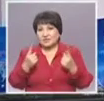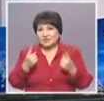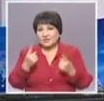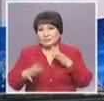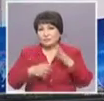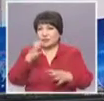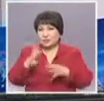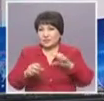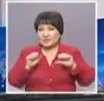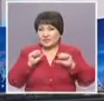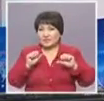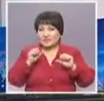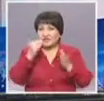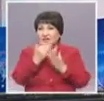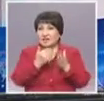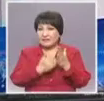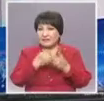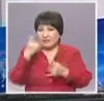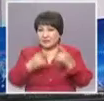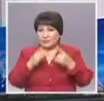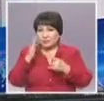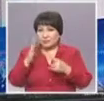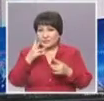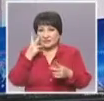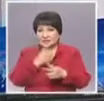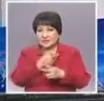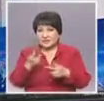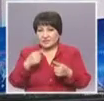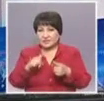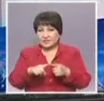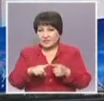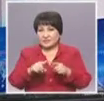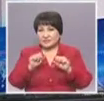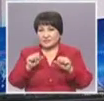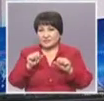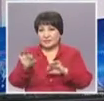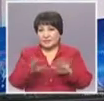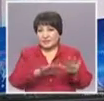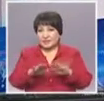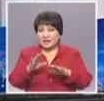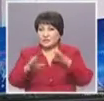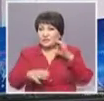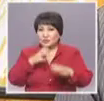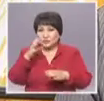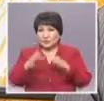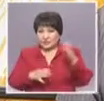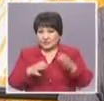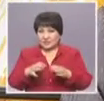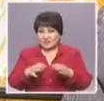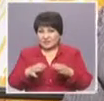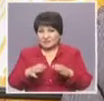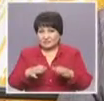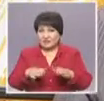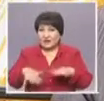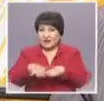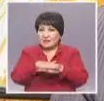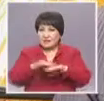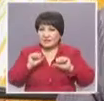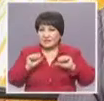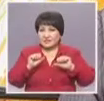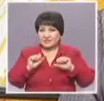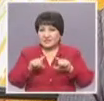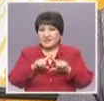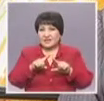каналы будут транслировать это мероприятие. Это ведь большое продвижение Алматы как на международной арене спортивной. В режиме онлайн